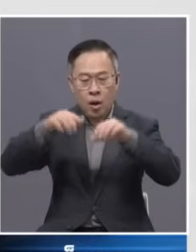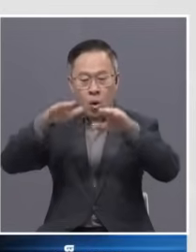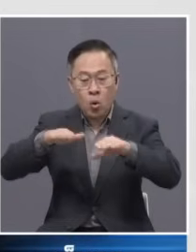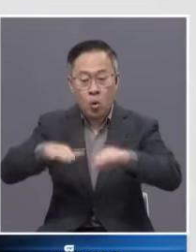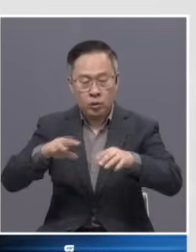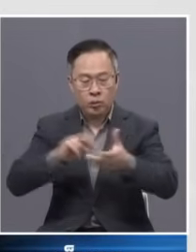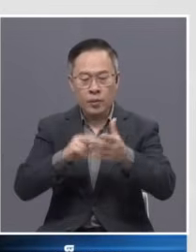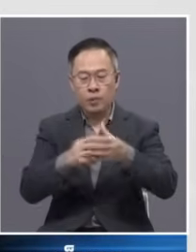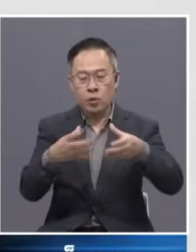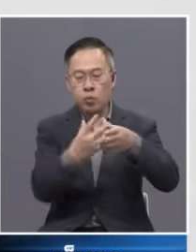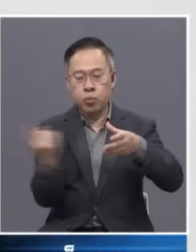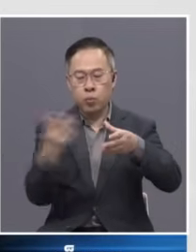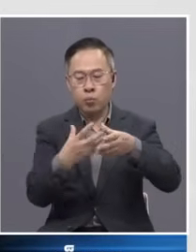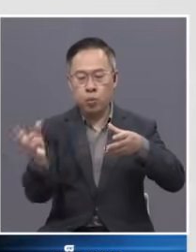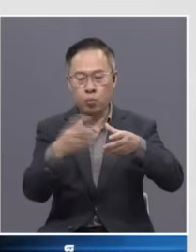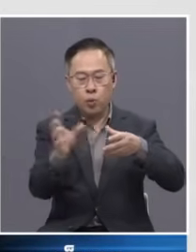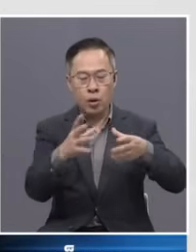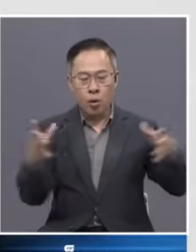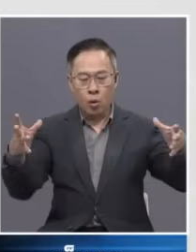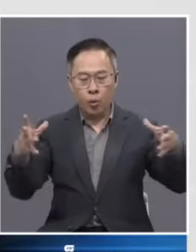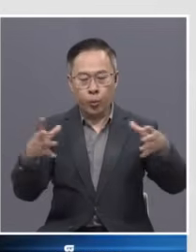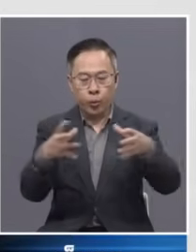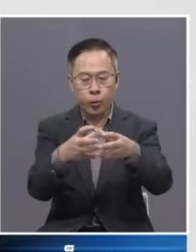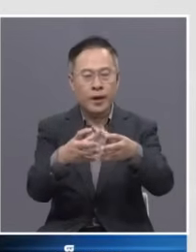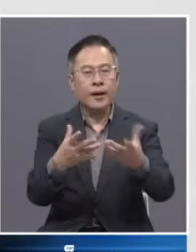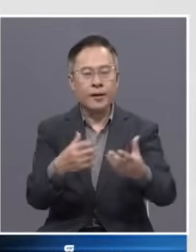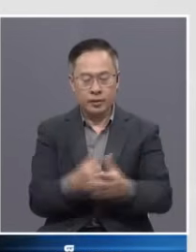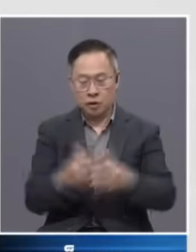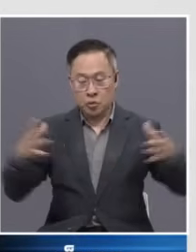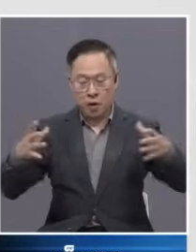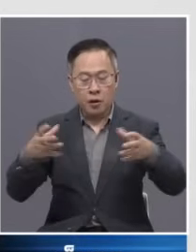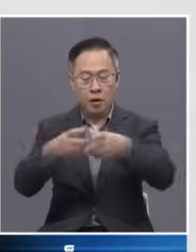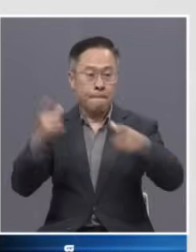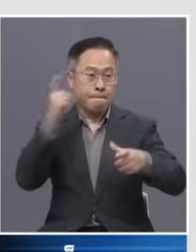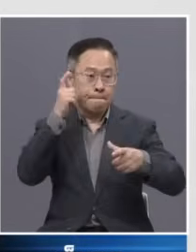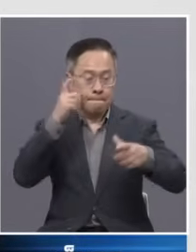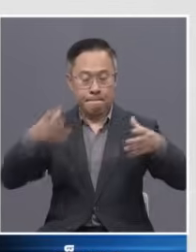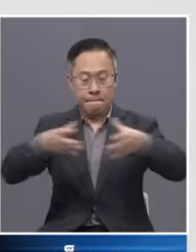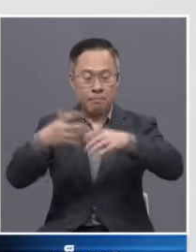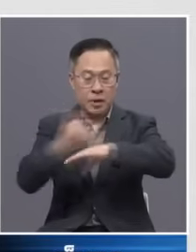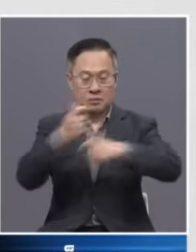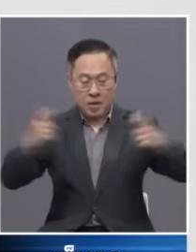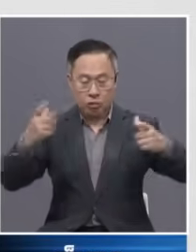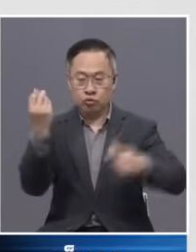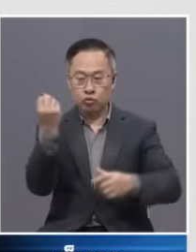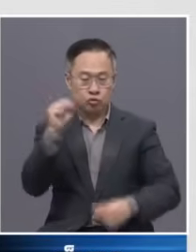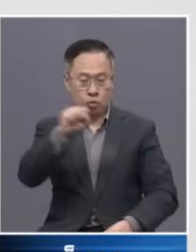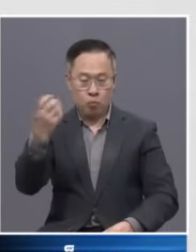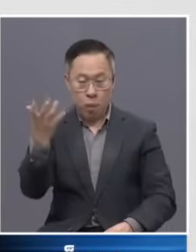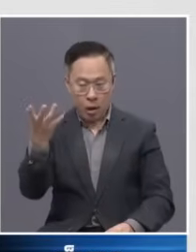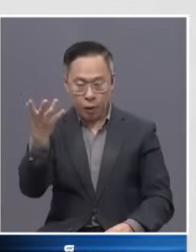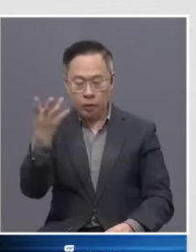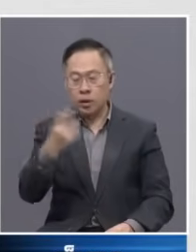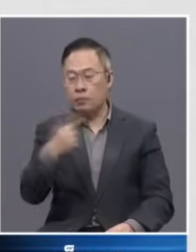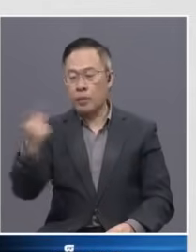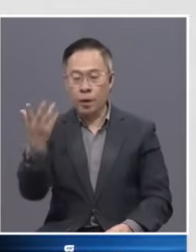ยแยกกลุ่มออกมาโดยสภาพทุกคนก็อาจจะคิดกันแล้วว่าถ้าอยากเป็นรัฐบาลจะทำยังไงให้มีโอกาสได้เป็นไม่ใช่แค่การชน